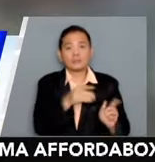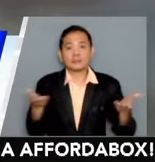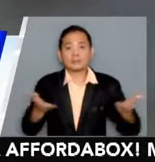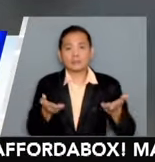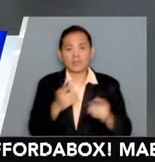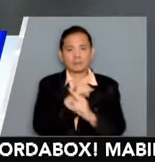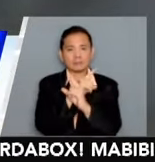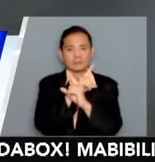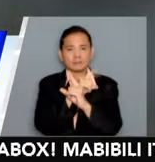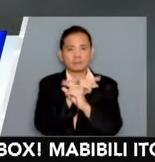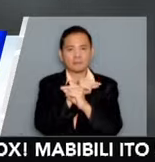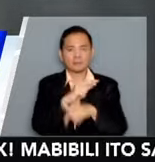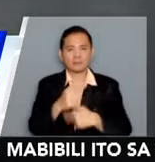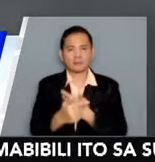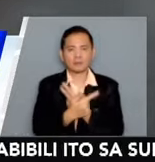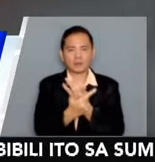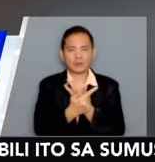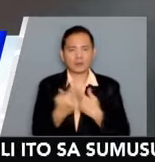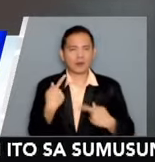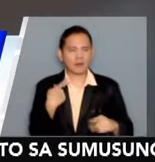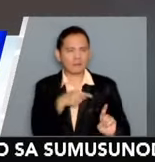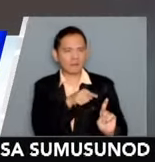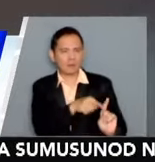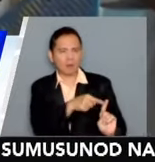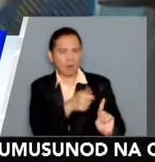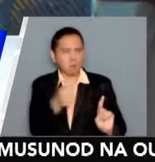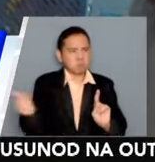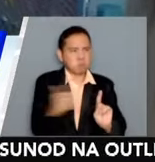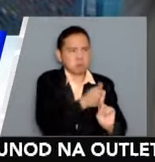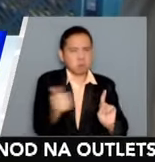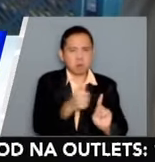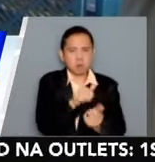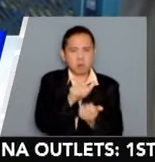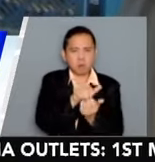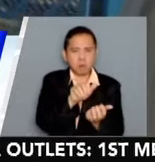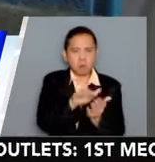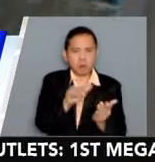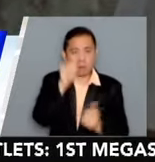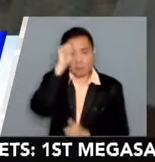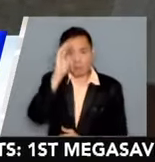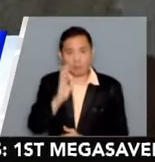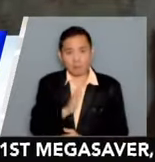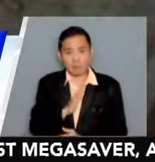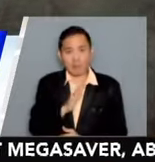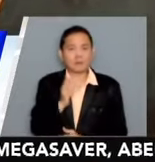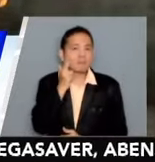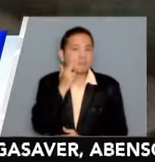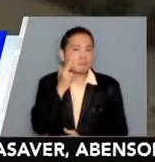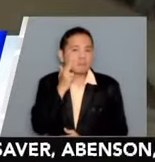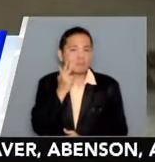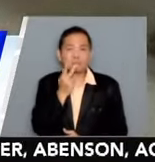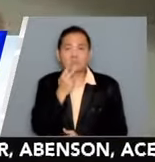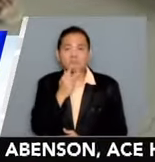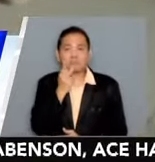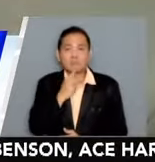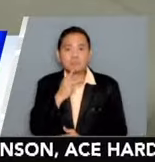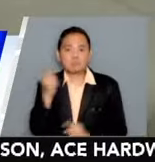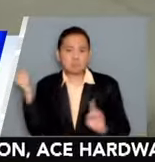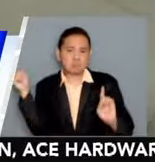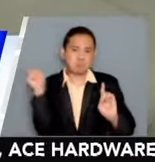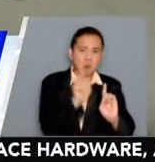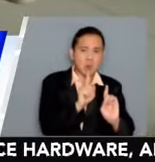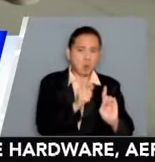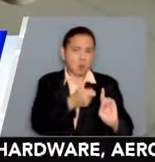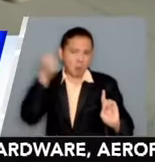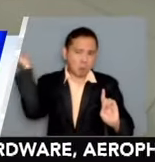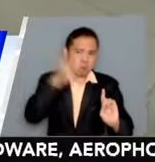video, kita ang paghataw ng lalaki naka-pink na sando sa kulay puting aso. Ilang sandali lang nakihampas na rin ang isang